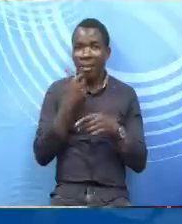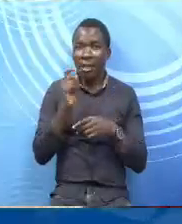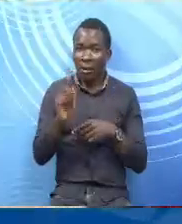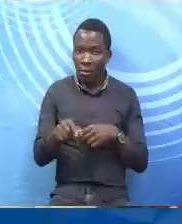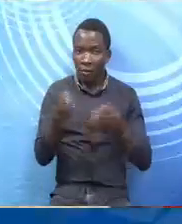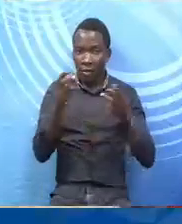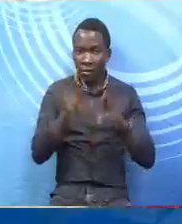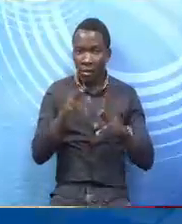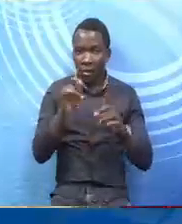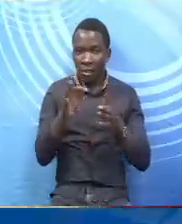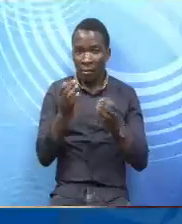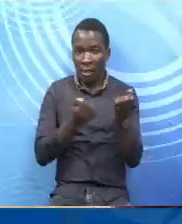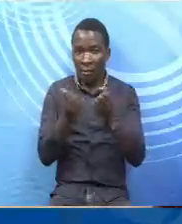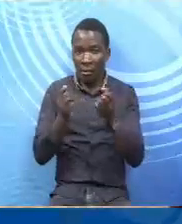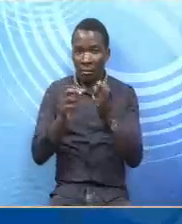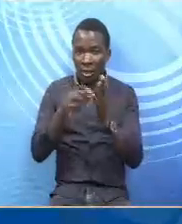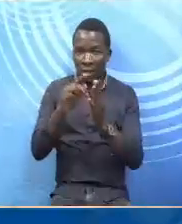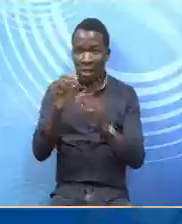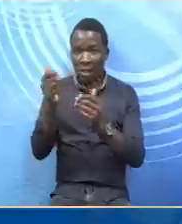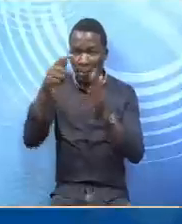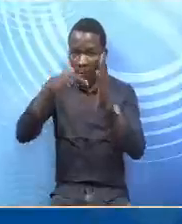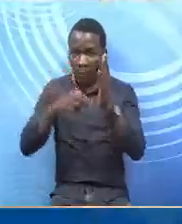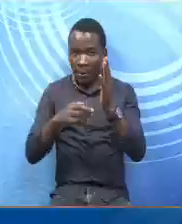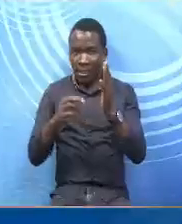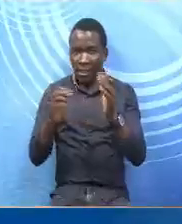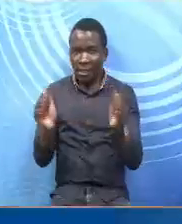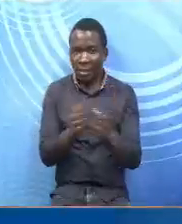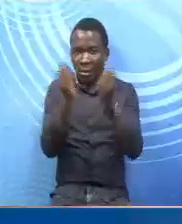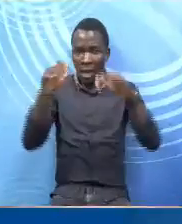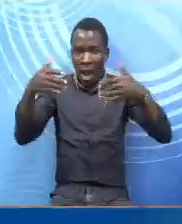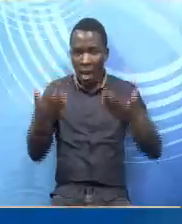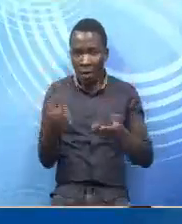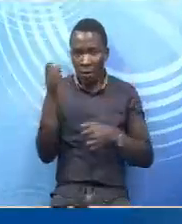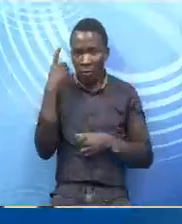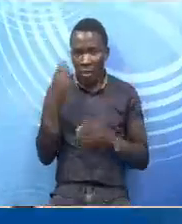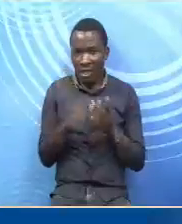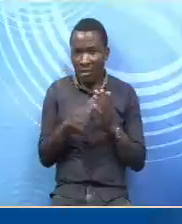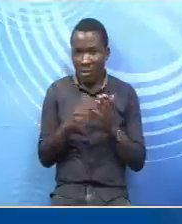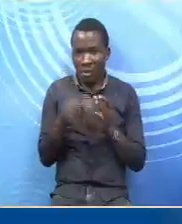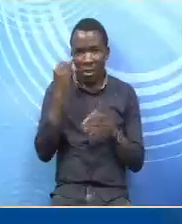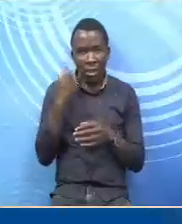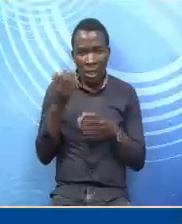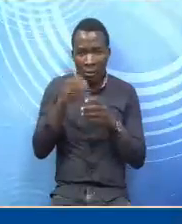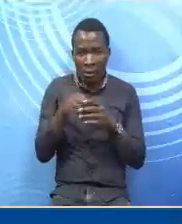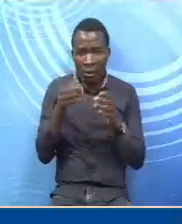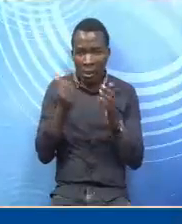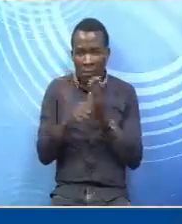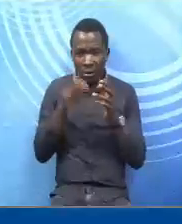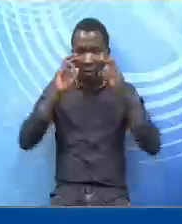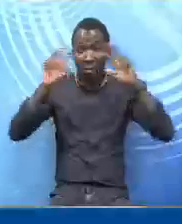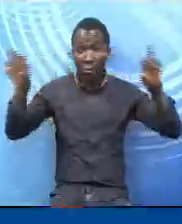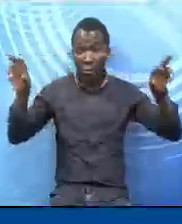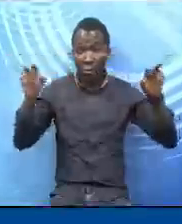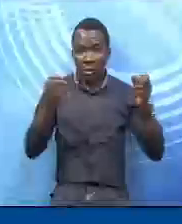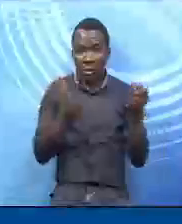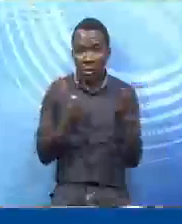niba imodoka imwe yazamukaga indi mpanuka zigonganye gute. Urumva ni ikibazo, harimo ikibazo cy'uburangare bw'abashoferi.